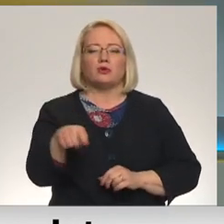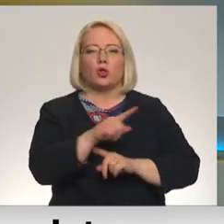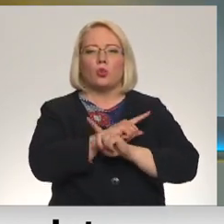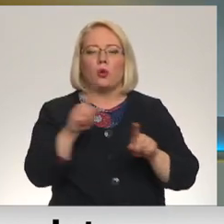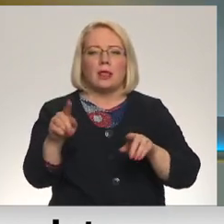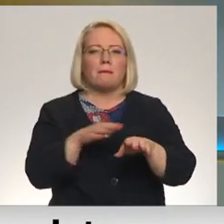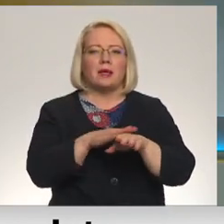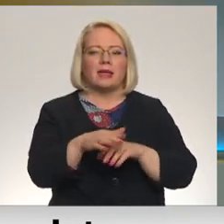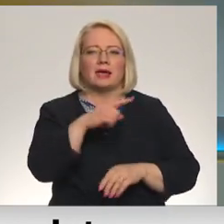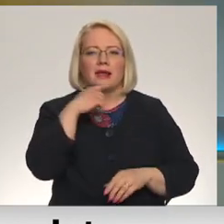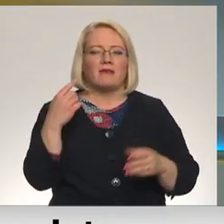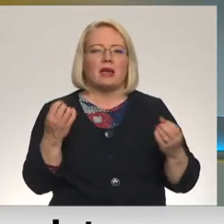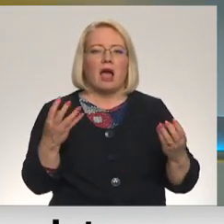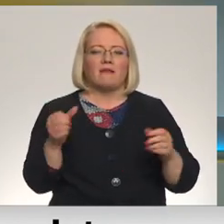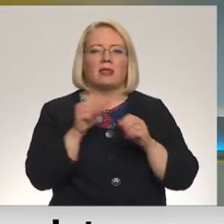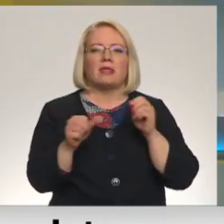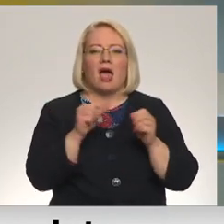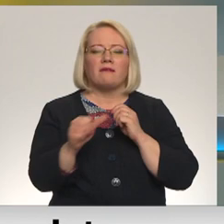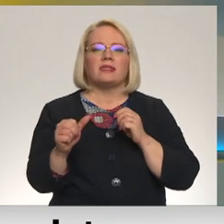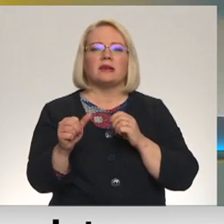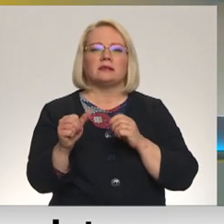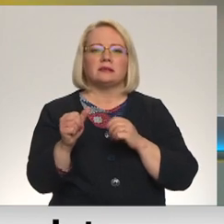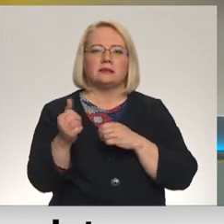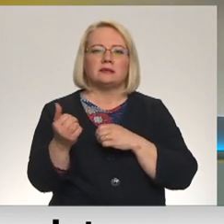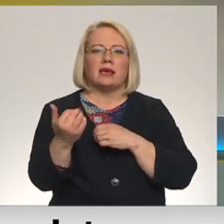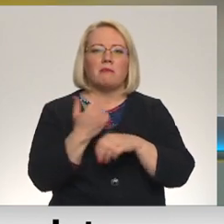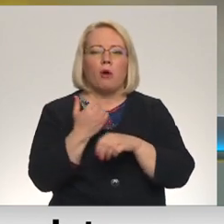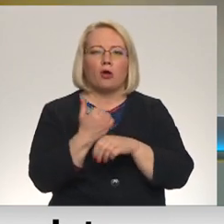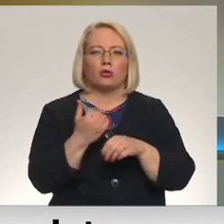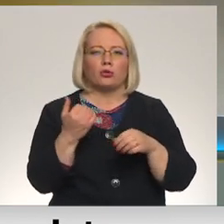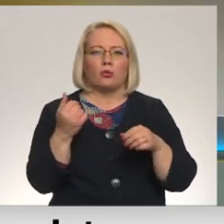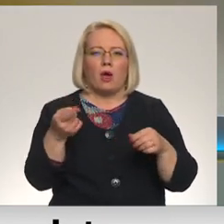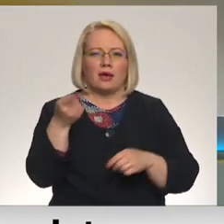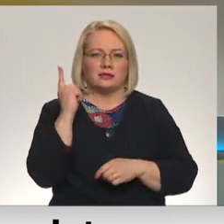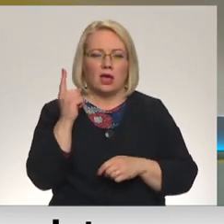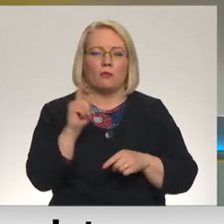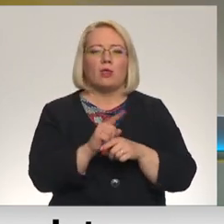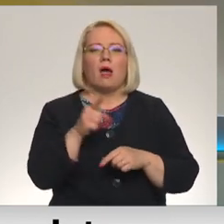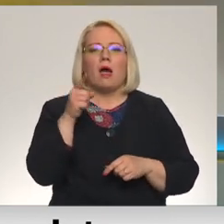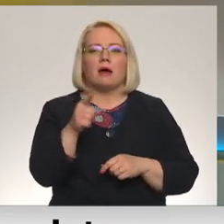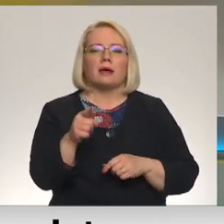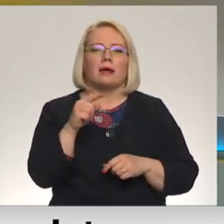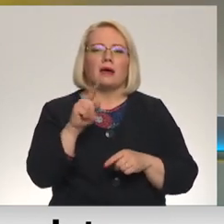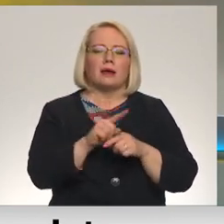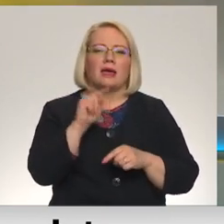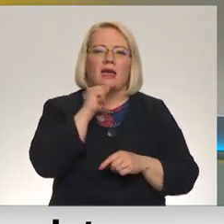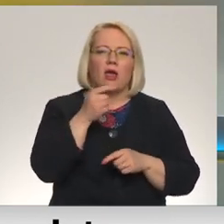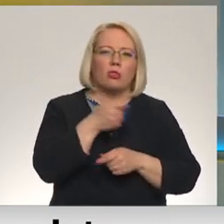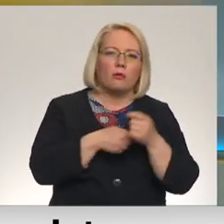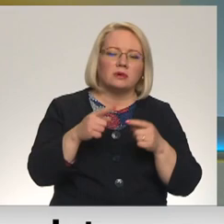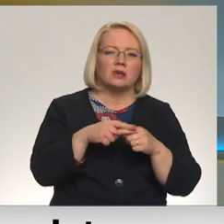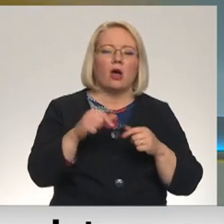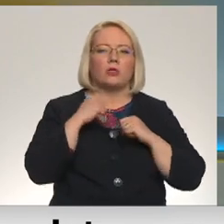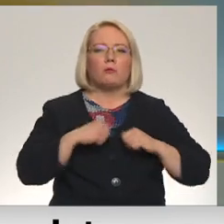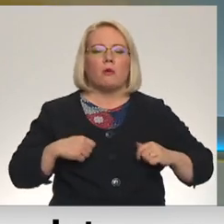pilnīgu Krievijas gāzes un naftas importa embargo. Tika prasīta arī Krievijas federācijas pilnīga ekonomiskā un diplomātiskā